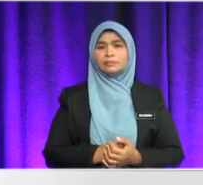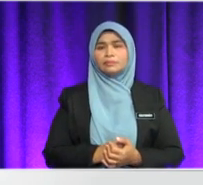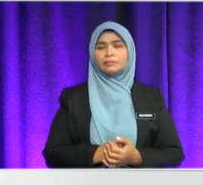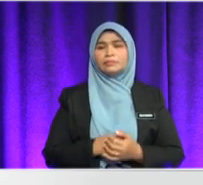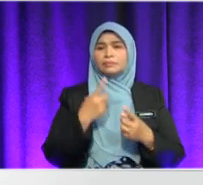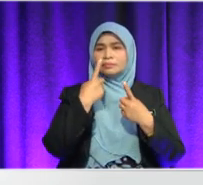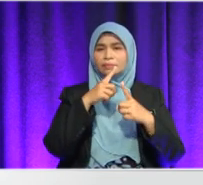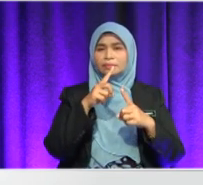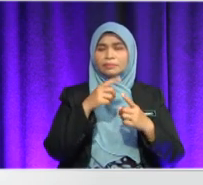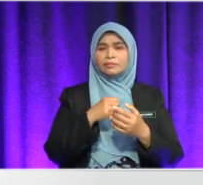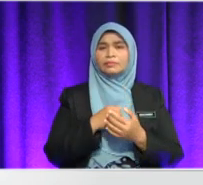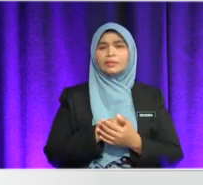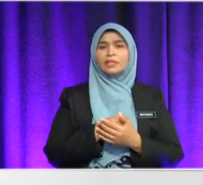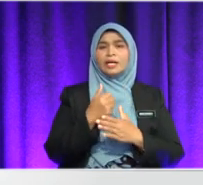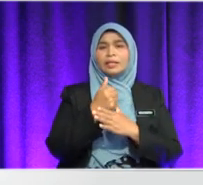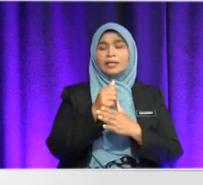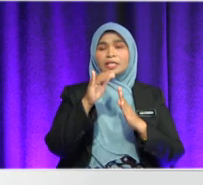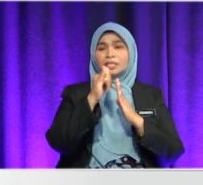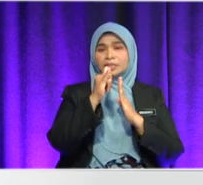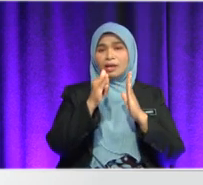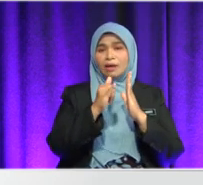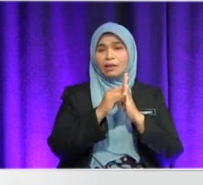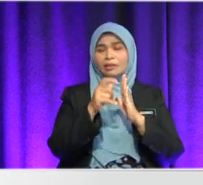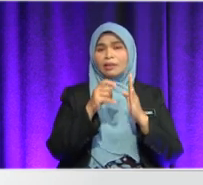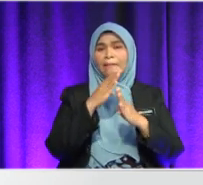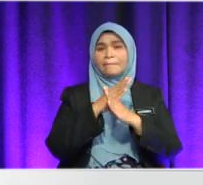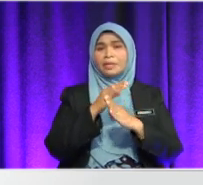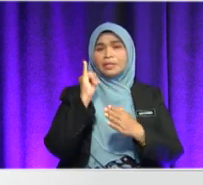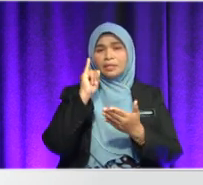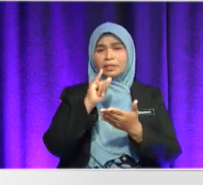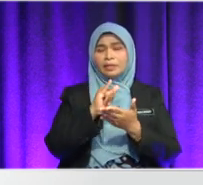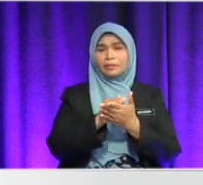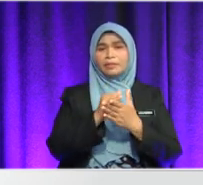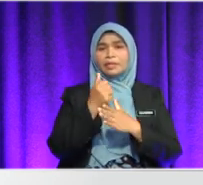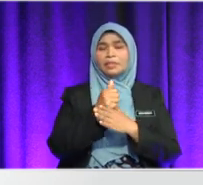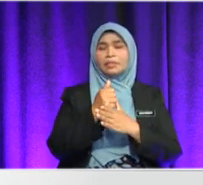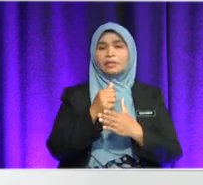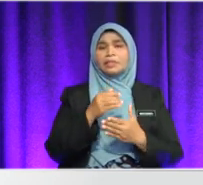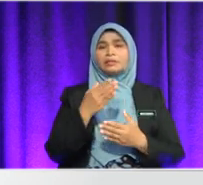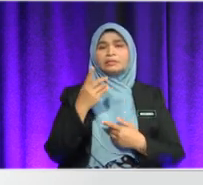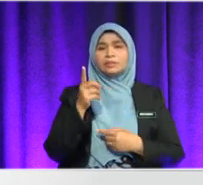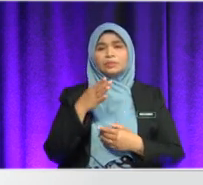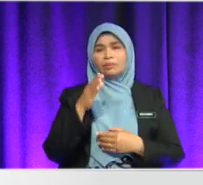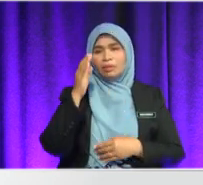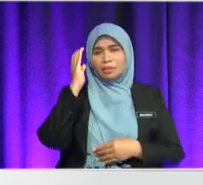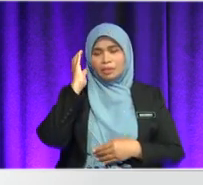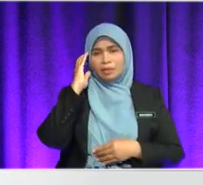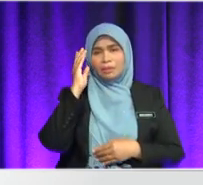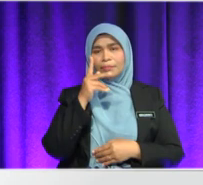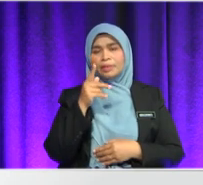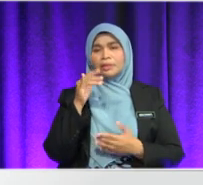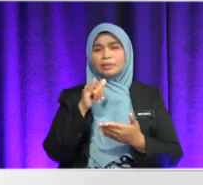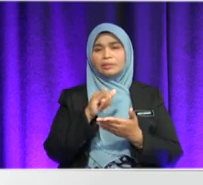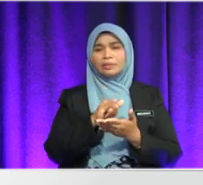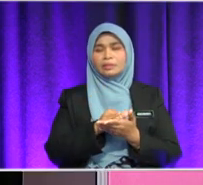tepat itu antara syarat-syarat terbatal Iman antaranya dia tahu dia tahu bahwa